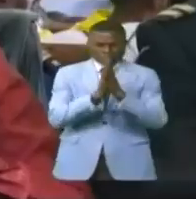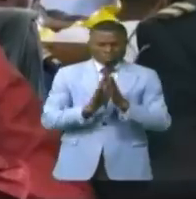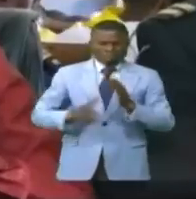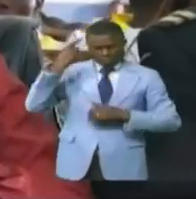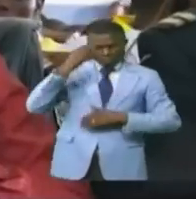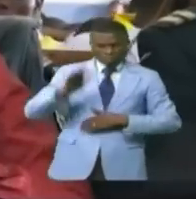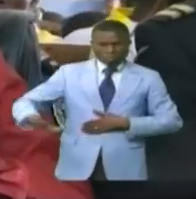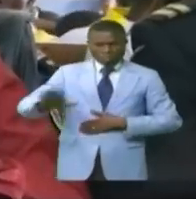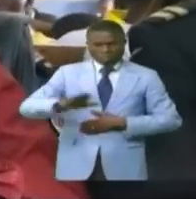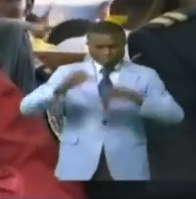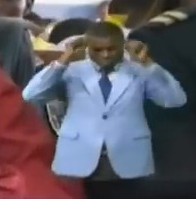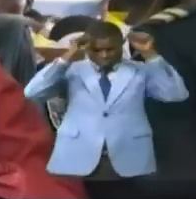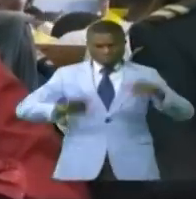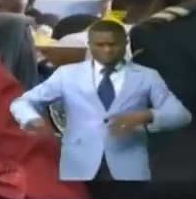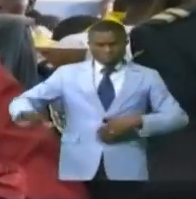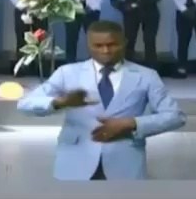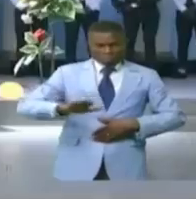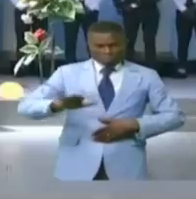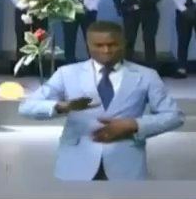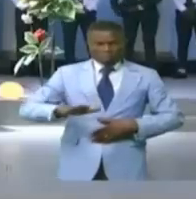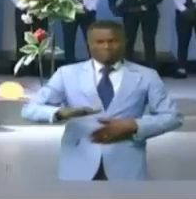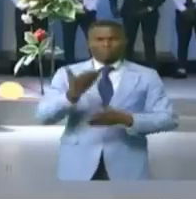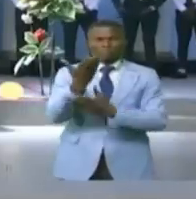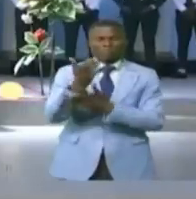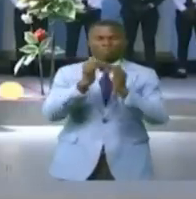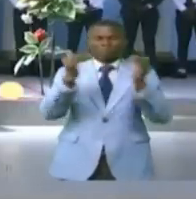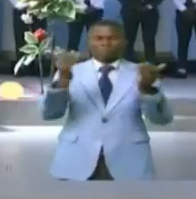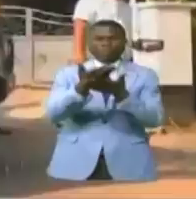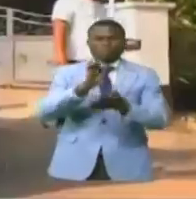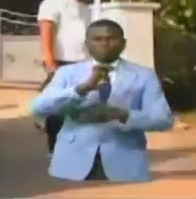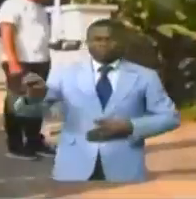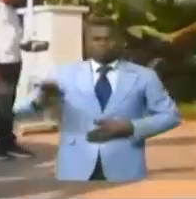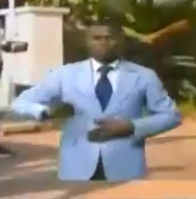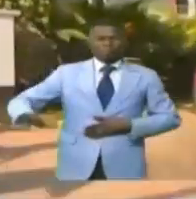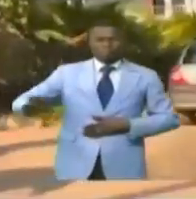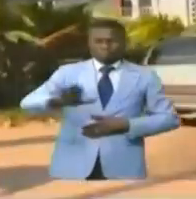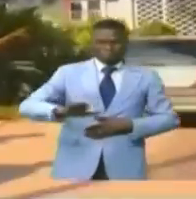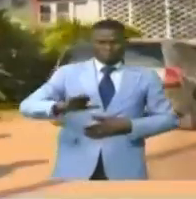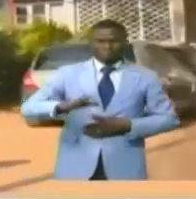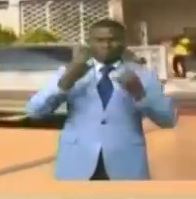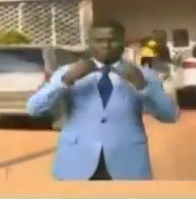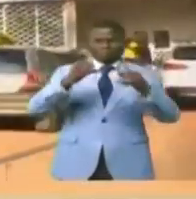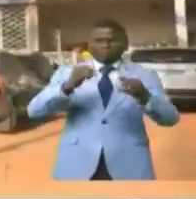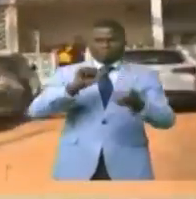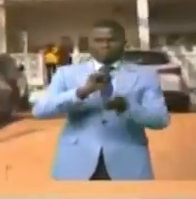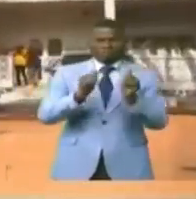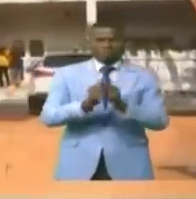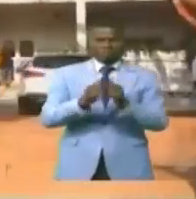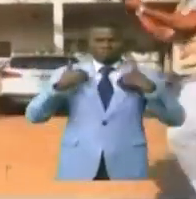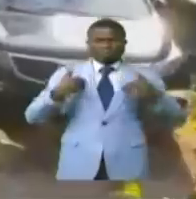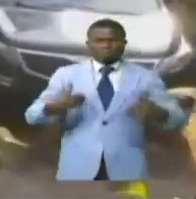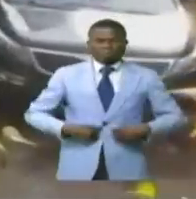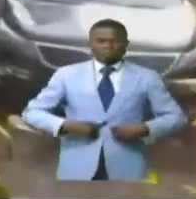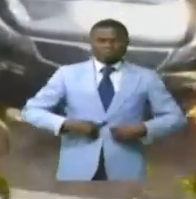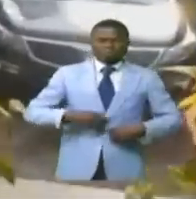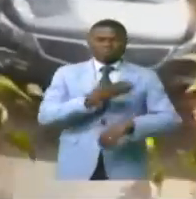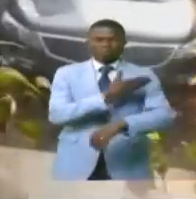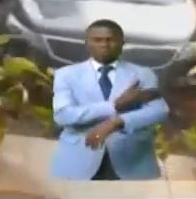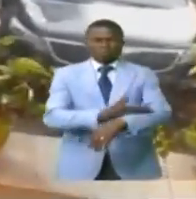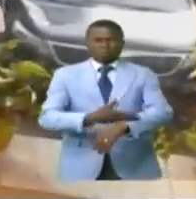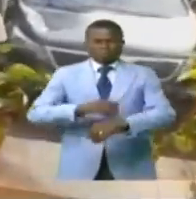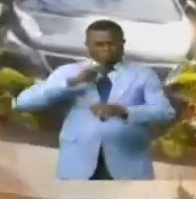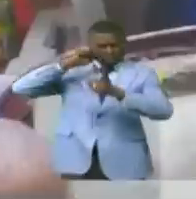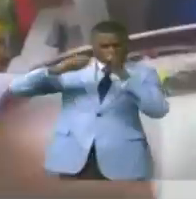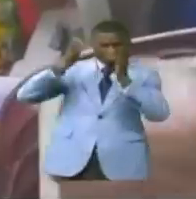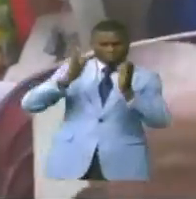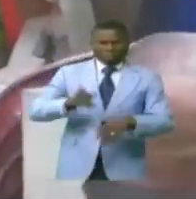le président de la République et la paix dans l'est du pays. Aussitôt informé de l'état de santé critique des caméramans